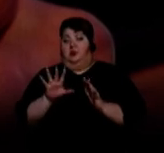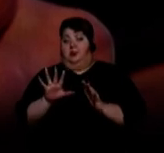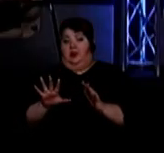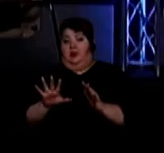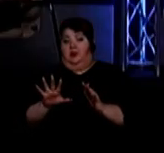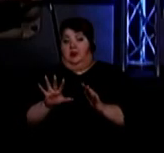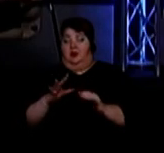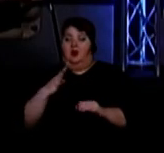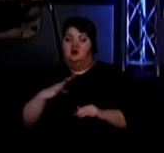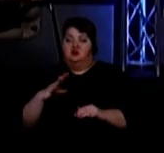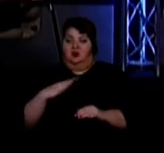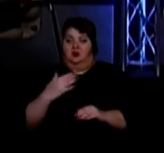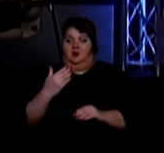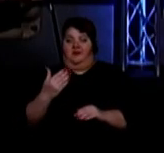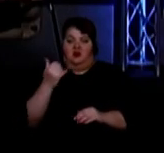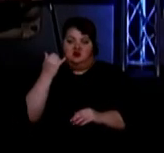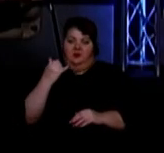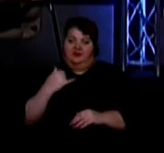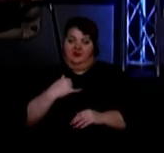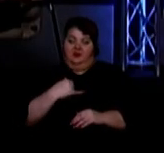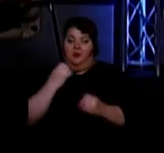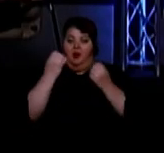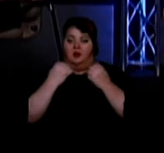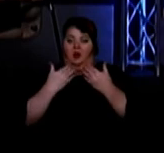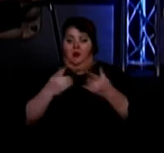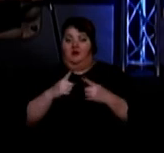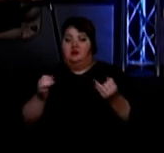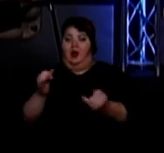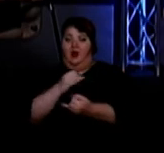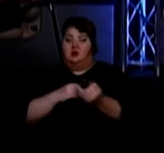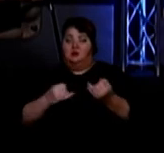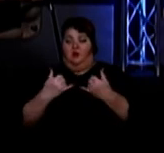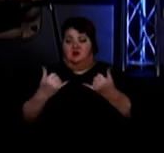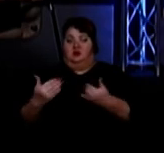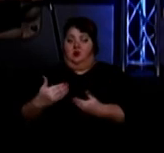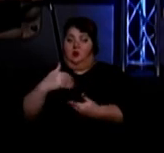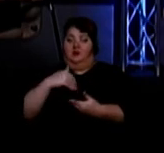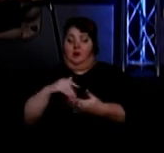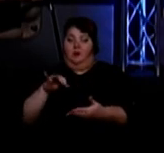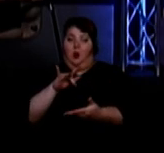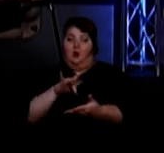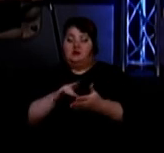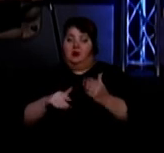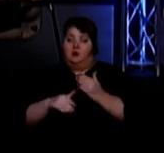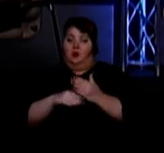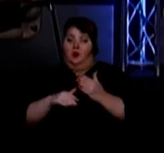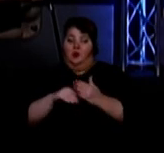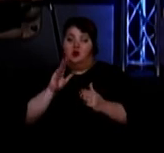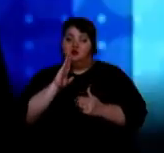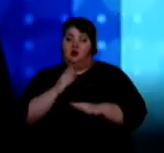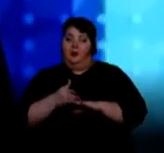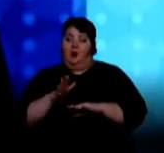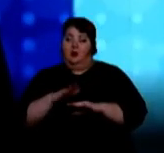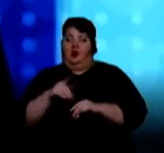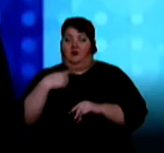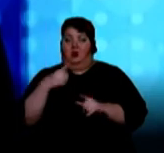099-555-0165. Чекатиму ваших дзвінків. Дякую вам за розмову, шановні гості. Про центри допомоги жінкам у Полтаві говорили з директоркою